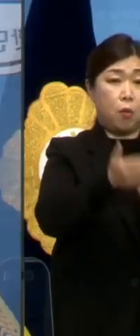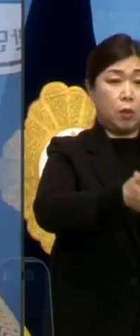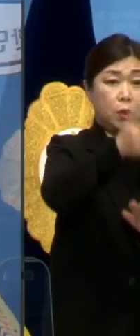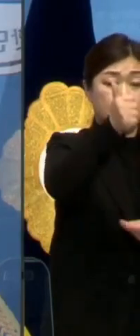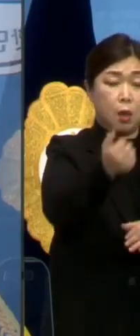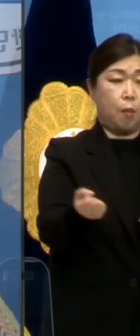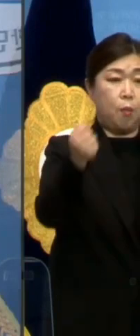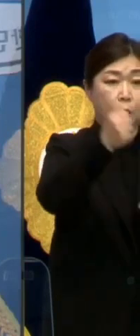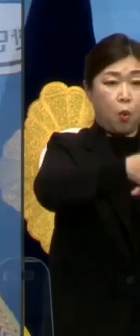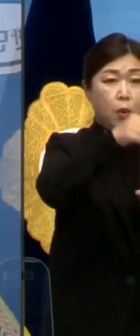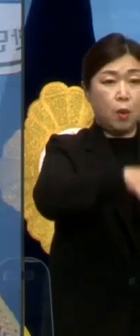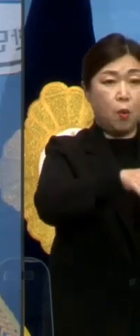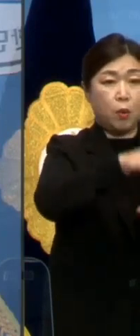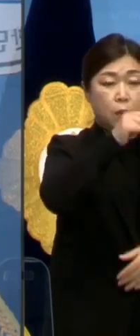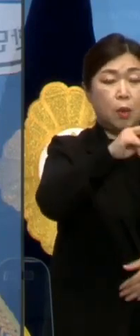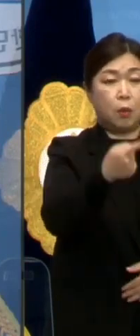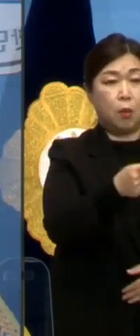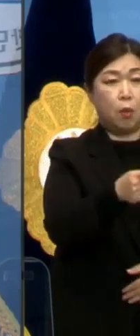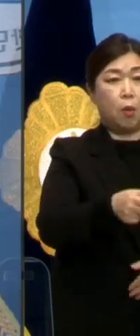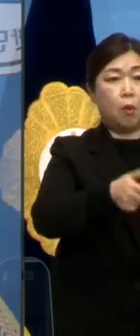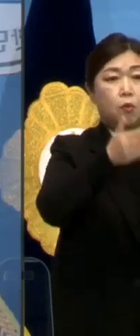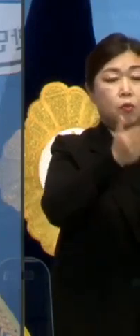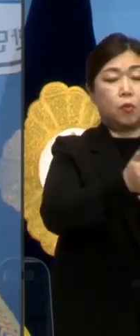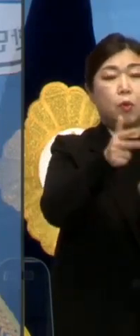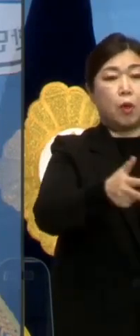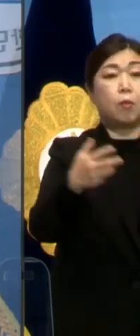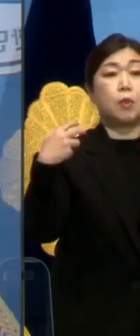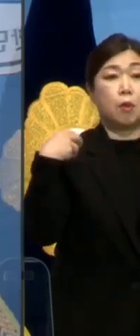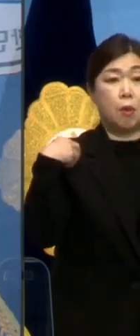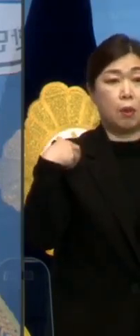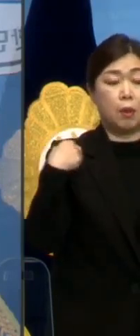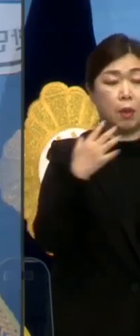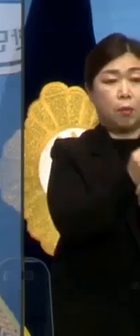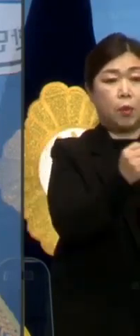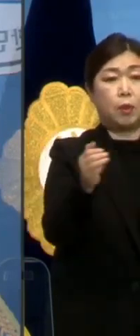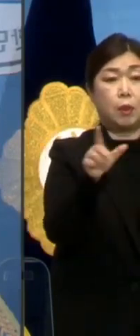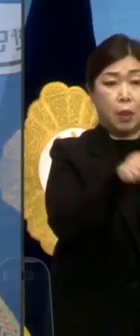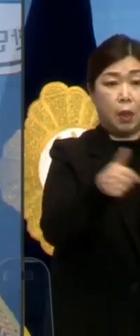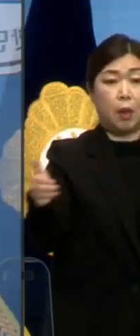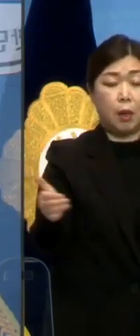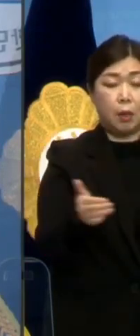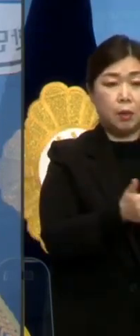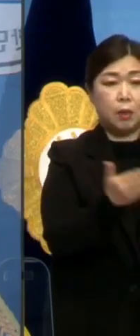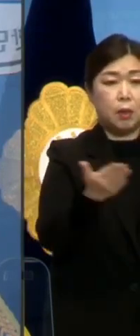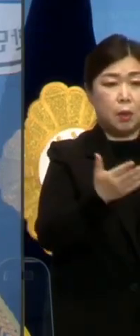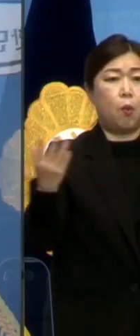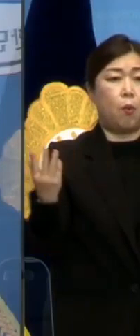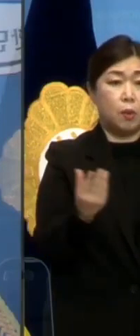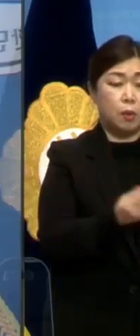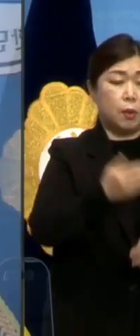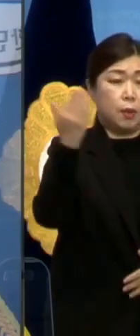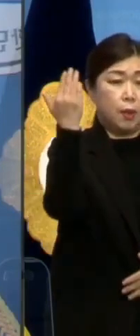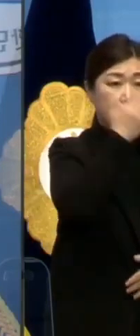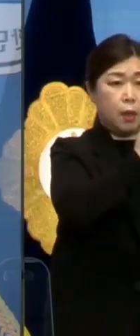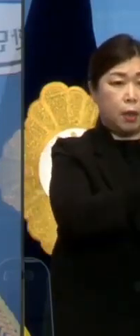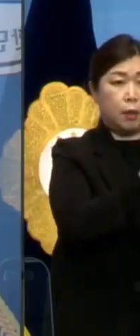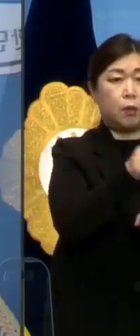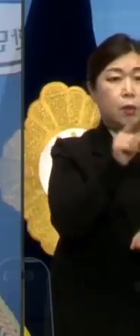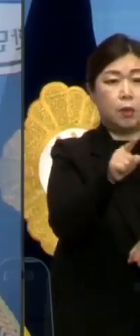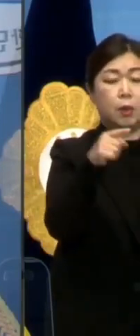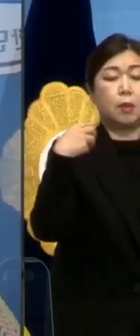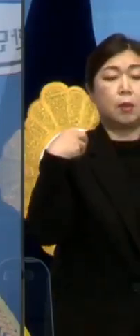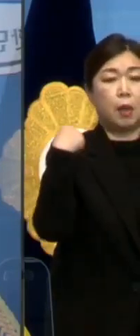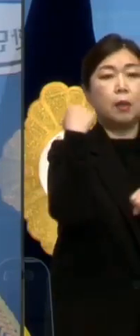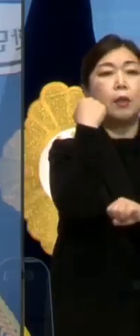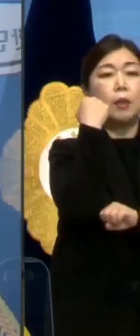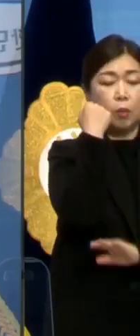해도 중기부 장관으로서 임기를 마칠 때까지 직무를 끝까지 수행하는 것이 장관의 기본일 것입니다.